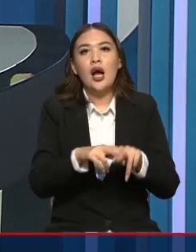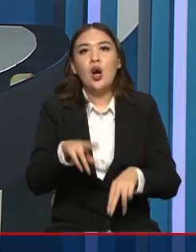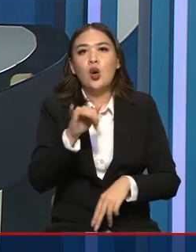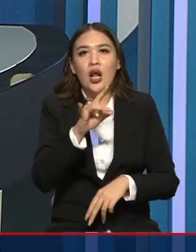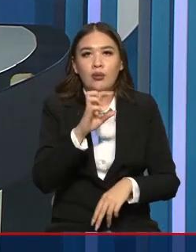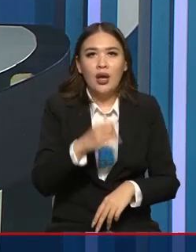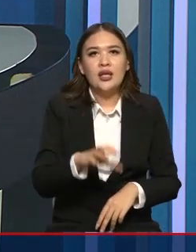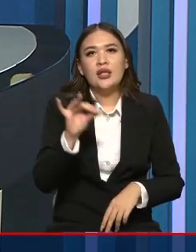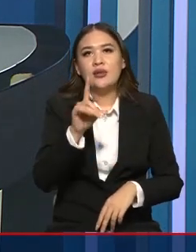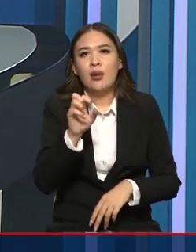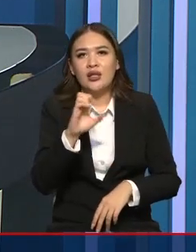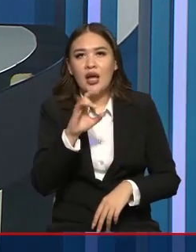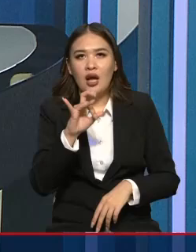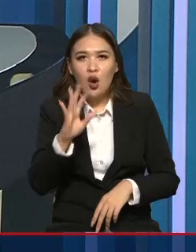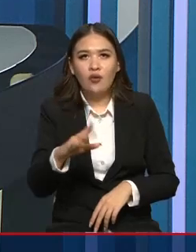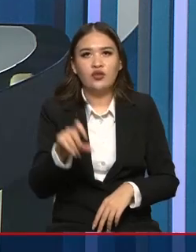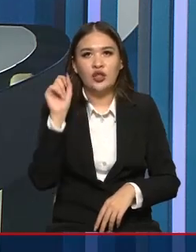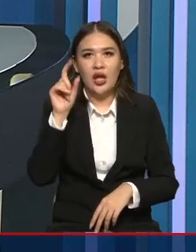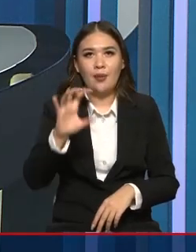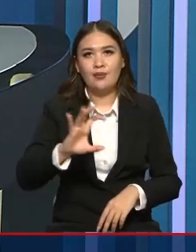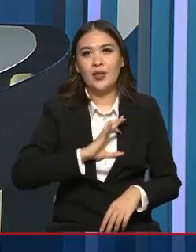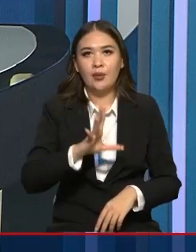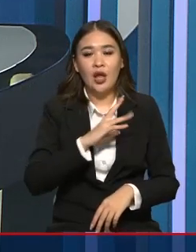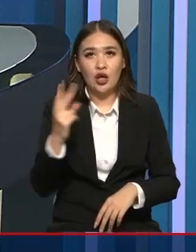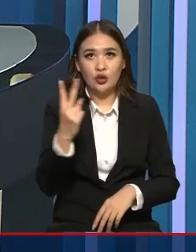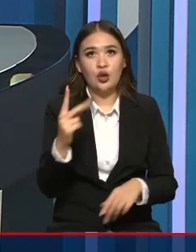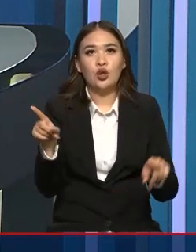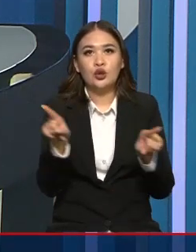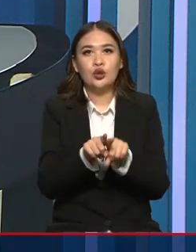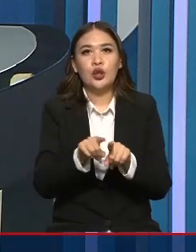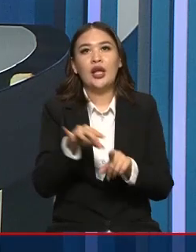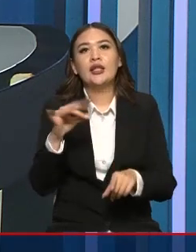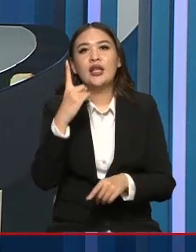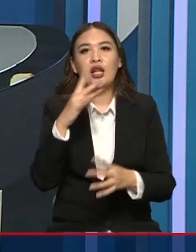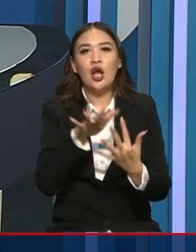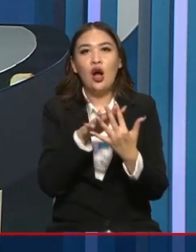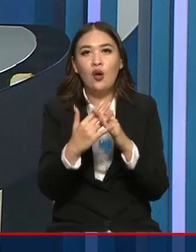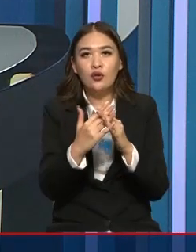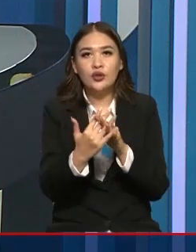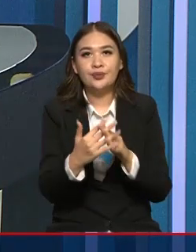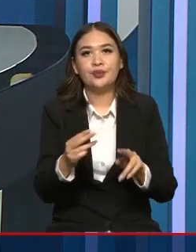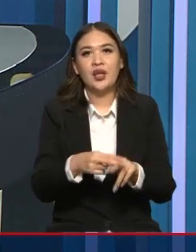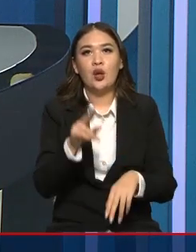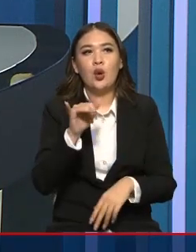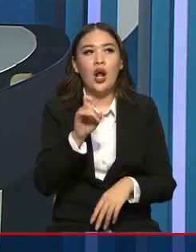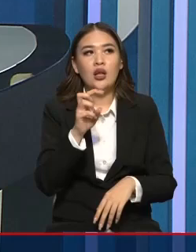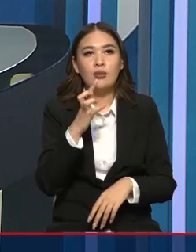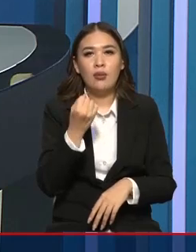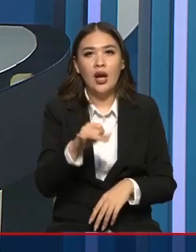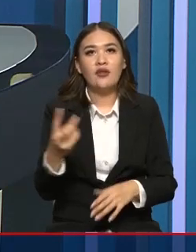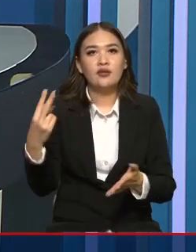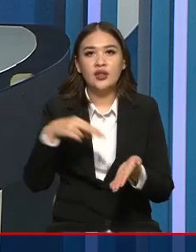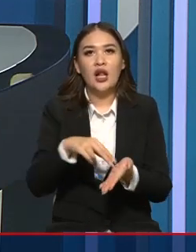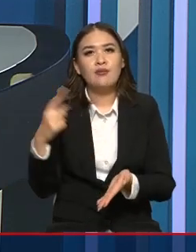сырым избасаров завоевали золотые медали и оба они выходцы из одного села С Это от месяц Ермек кулба стал